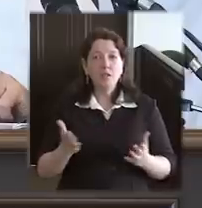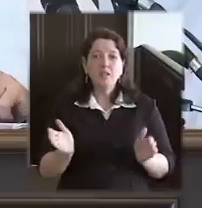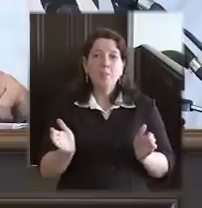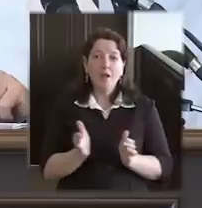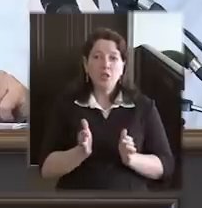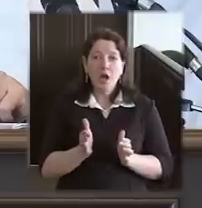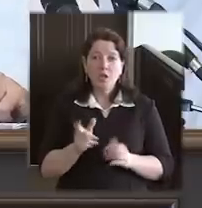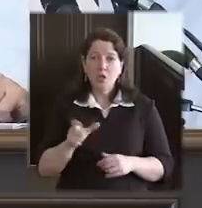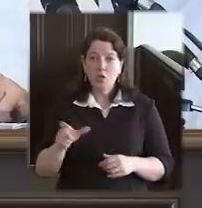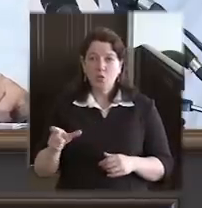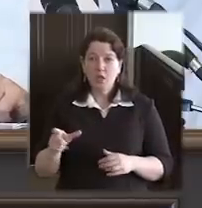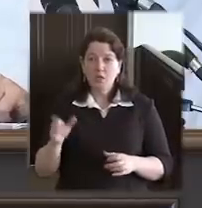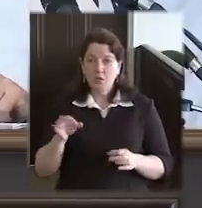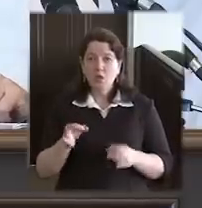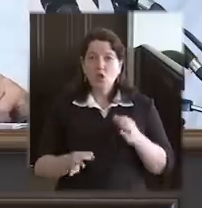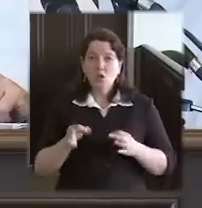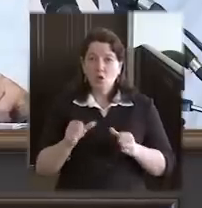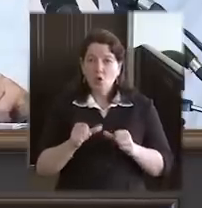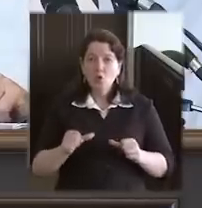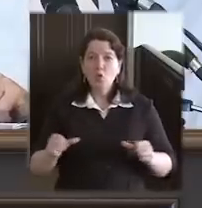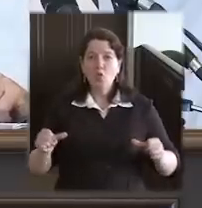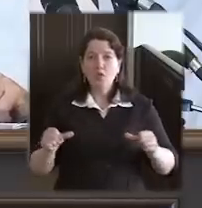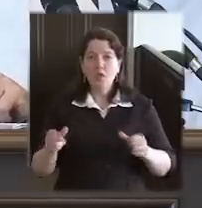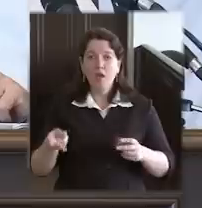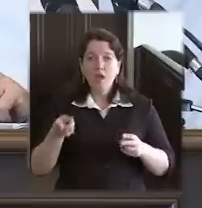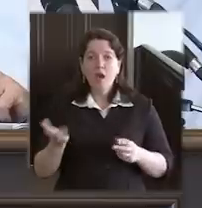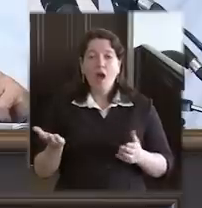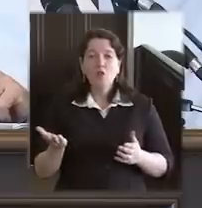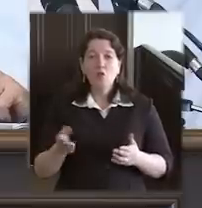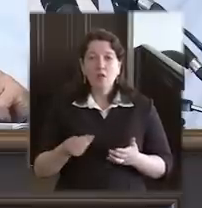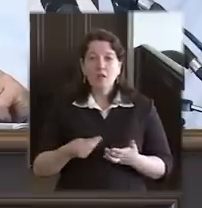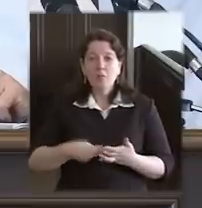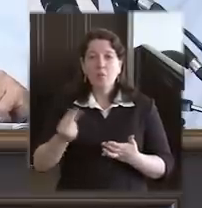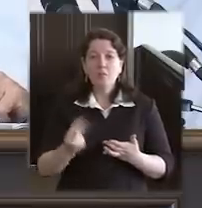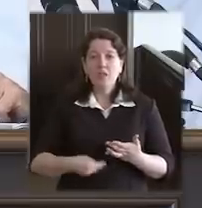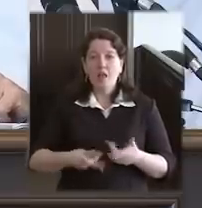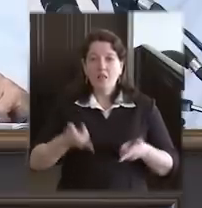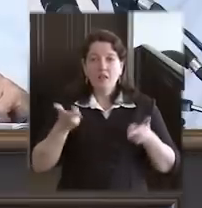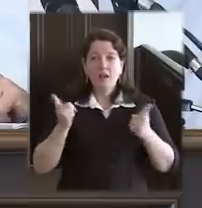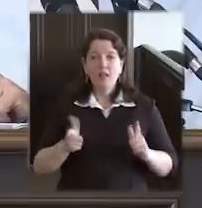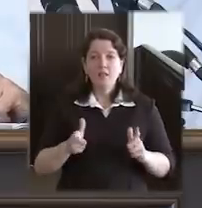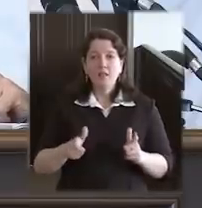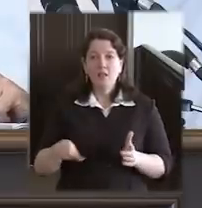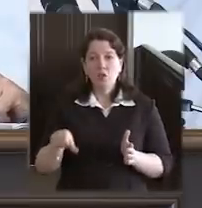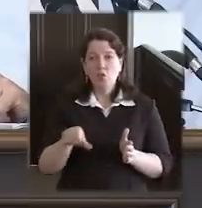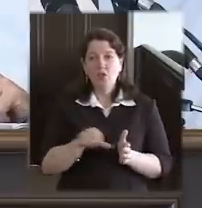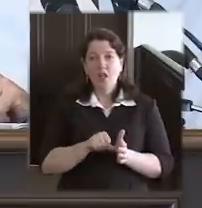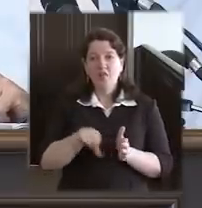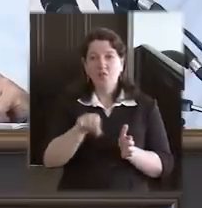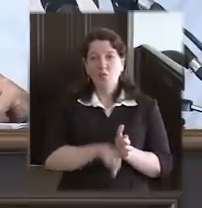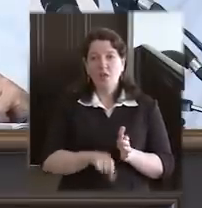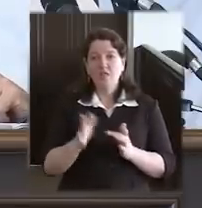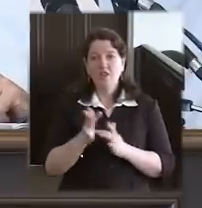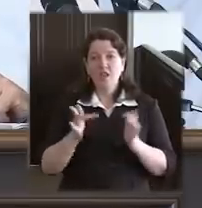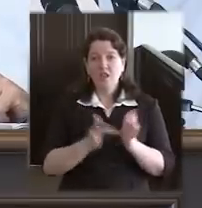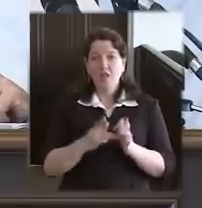кучка этих судей, которые приговорили Христа к смерти. Понимаешь,